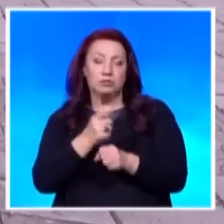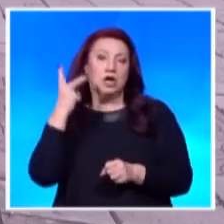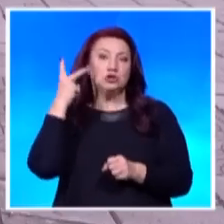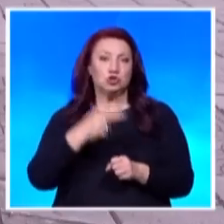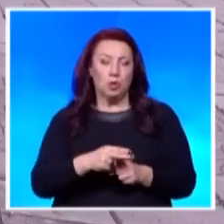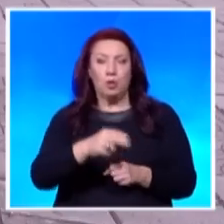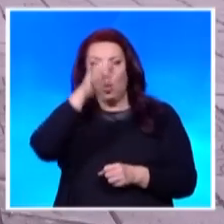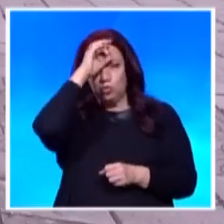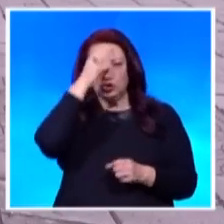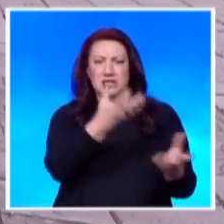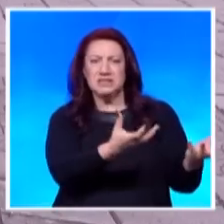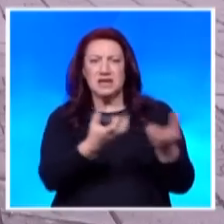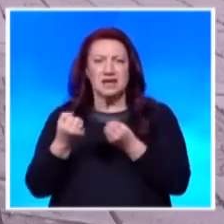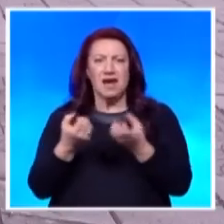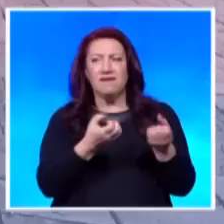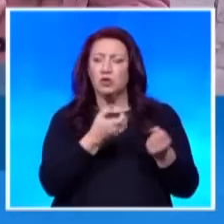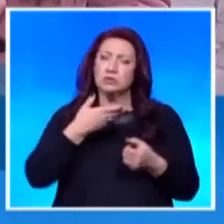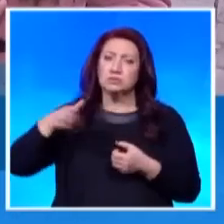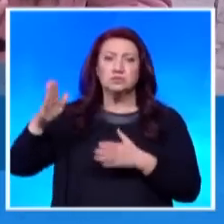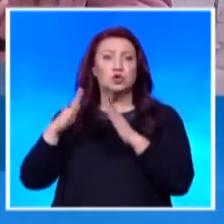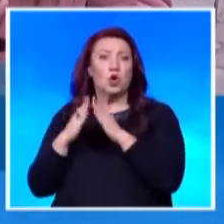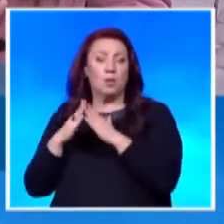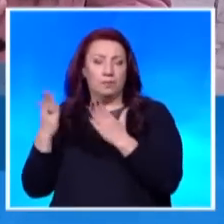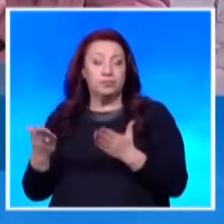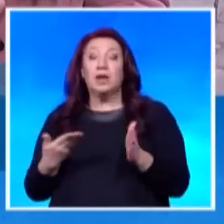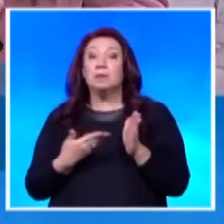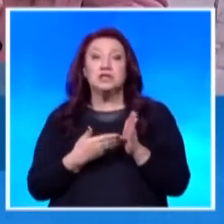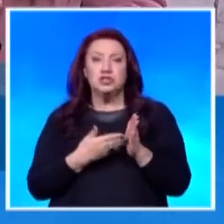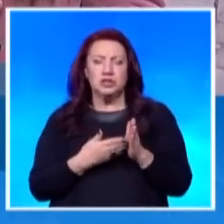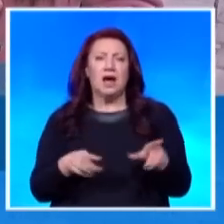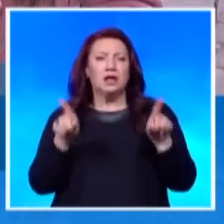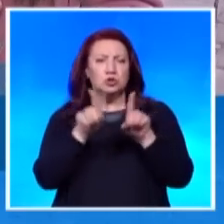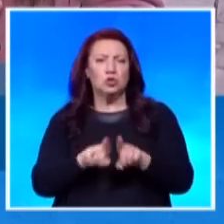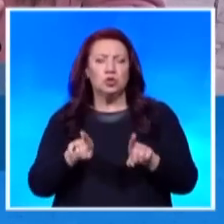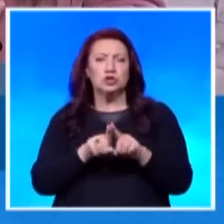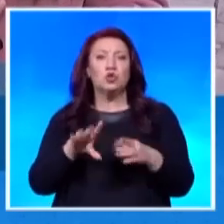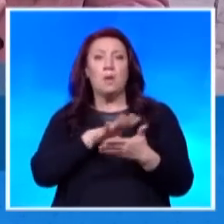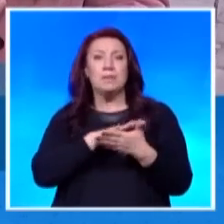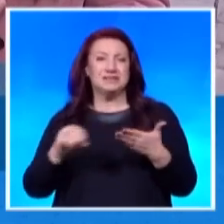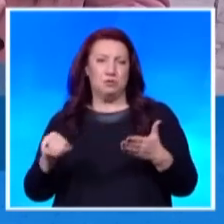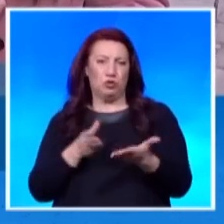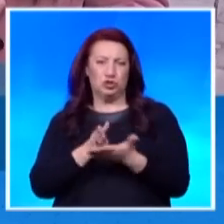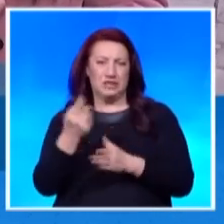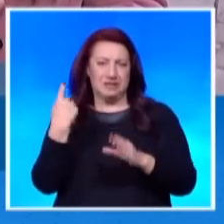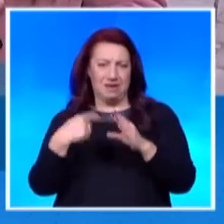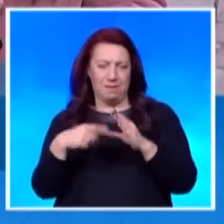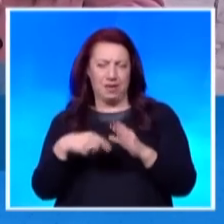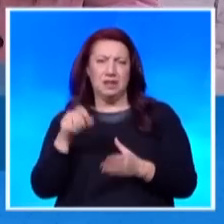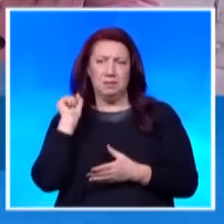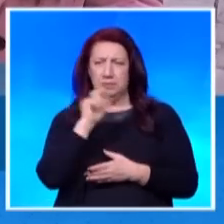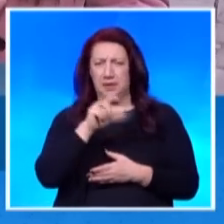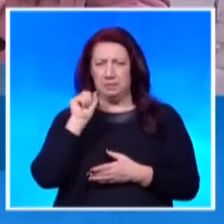евакуирани. Причината беше писмо, еднотипно разпратено до десетки училища в цялата страна, в София, Бургас и